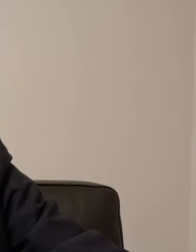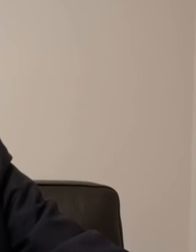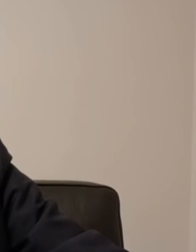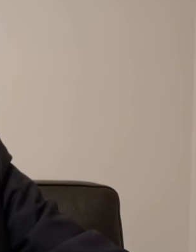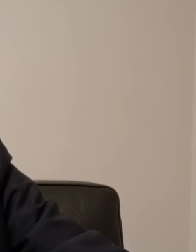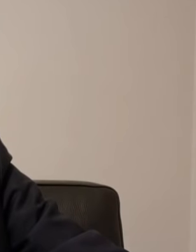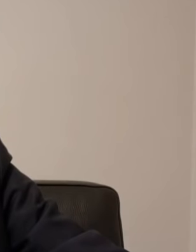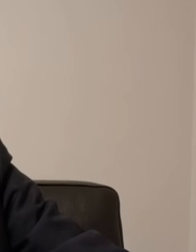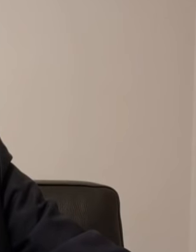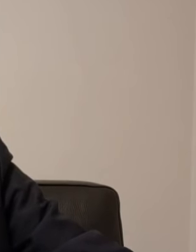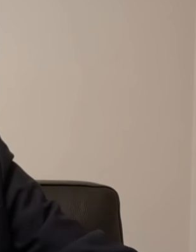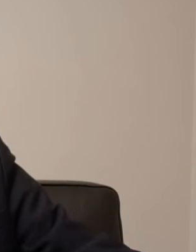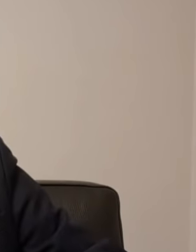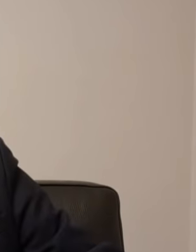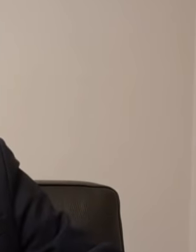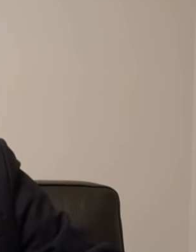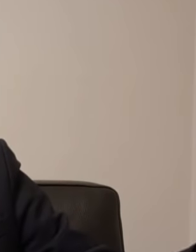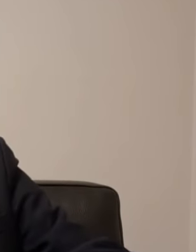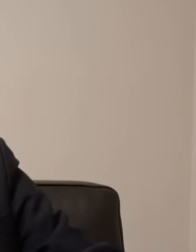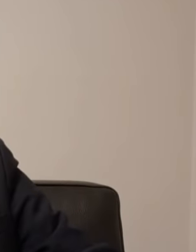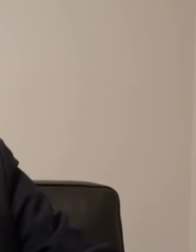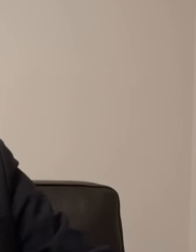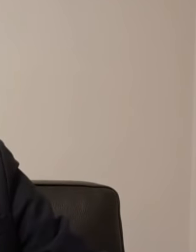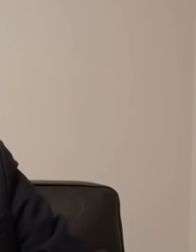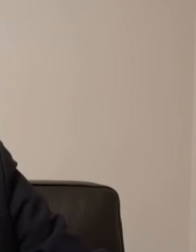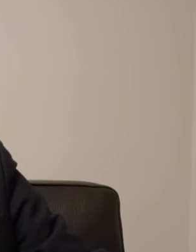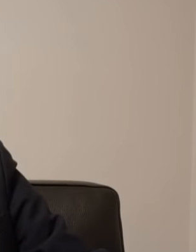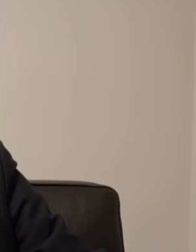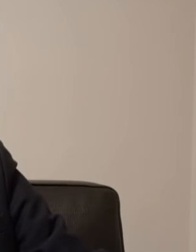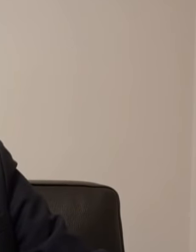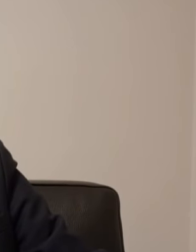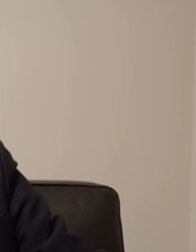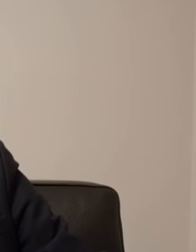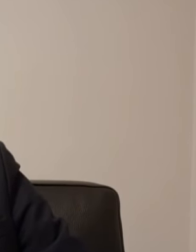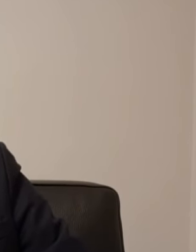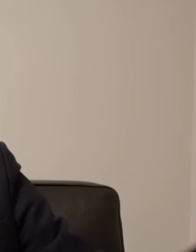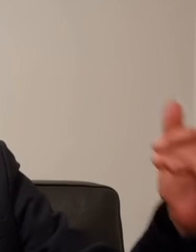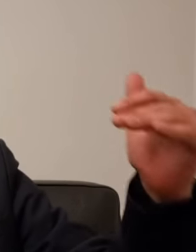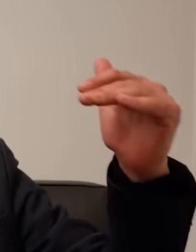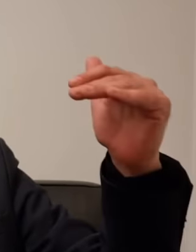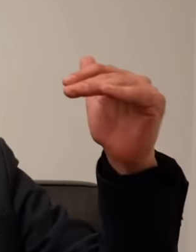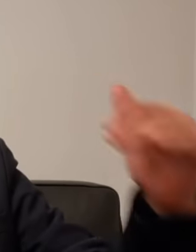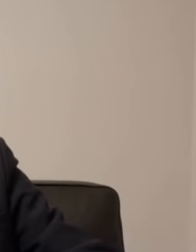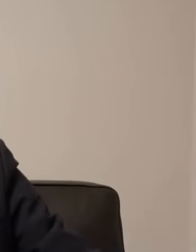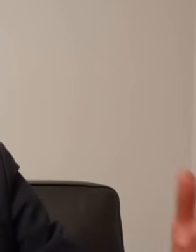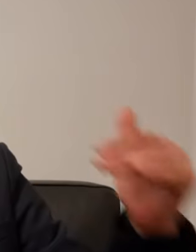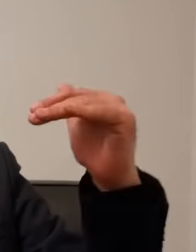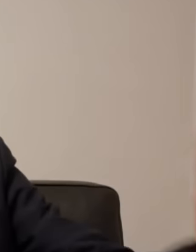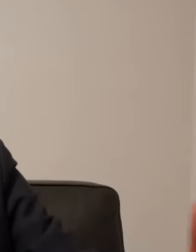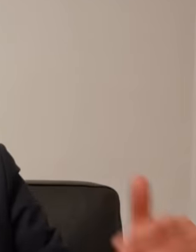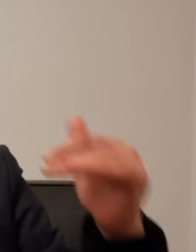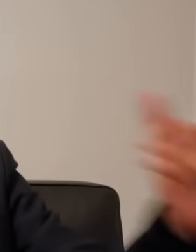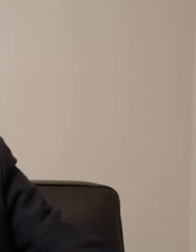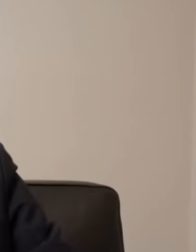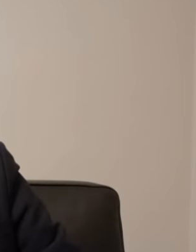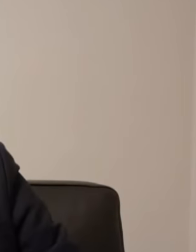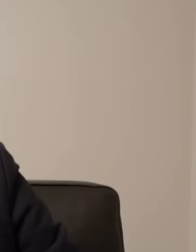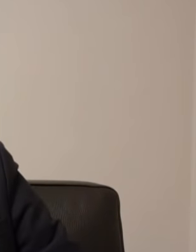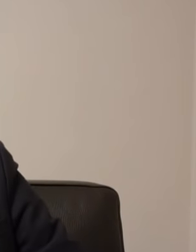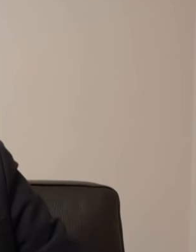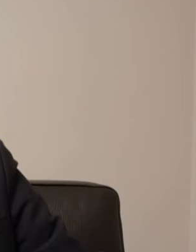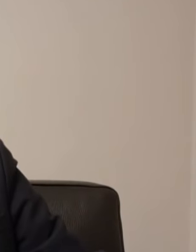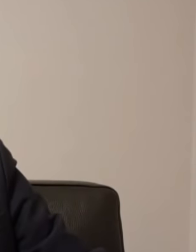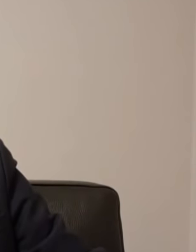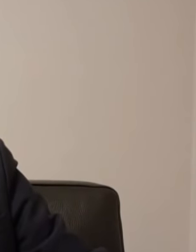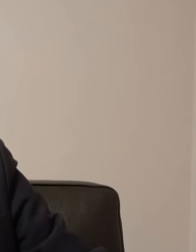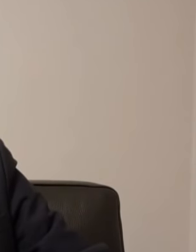souveraineté industrielle. Fort de la richesse de nos filières, fort du savoir-faire des ouvriers, des techniciens, des